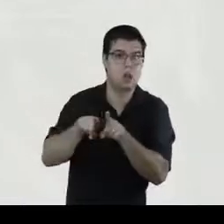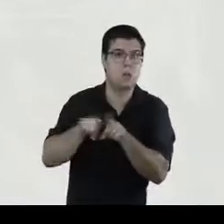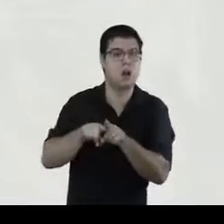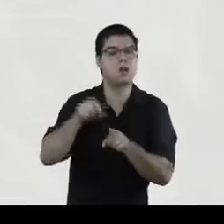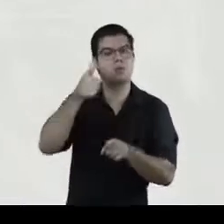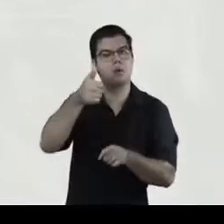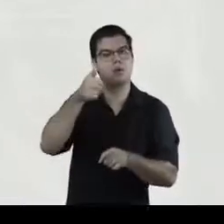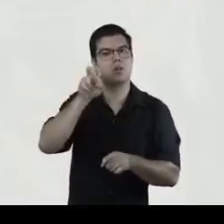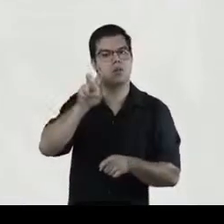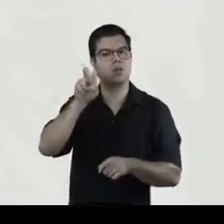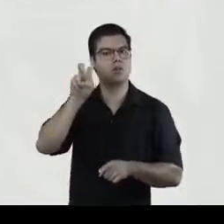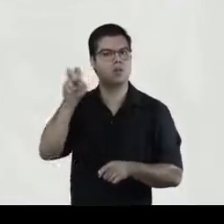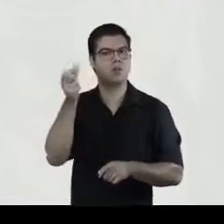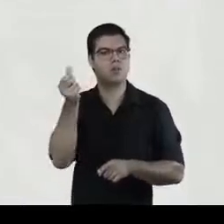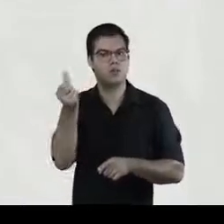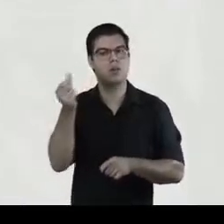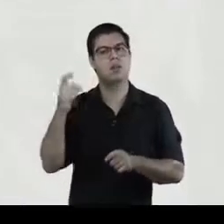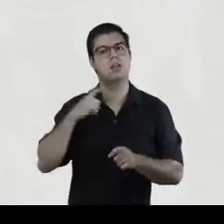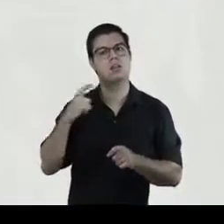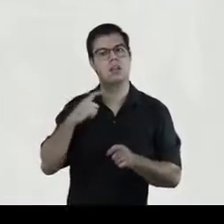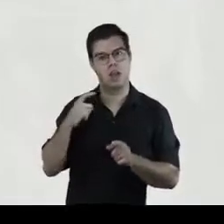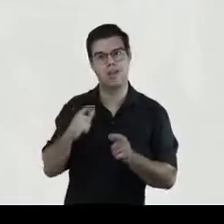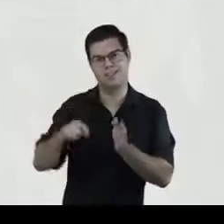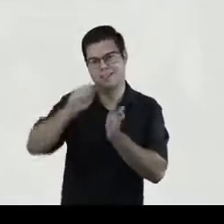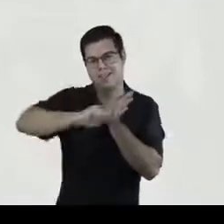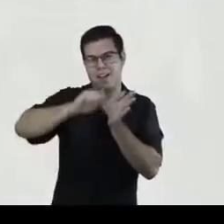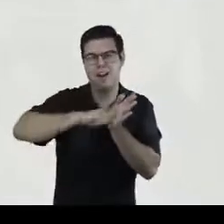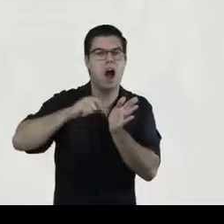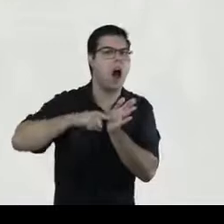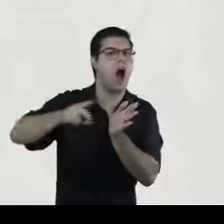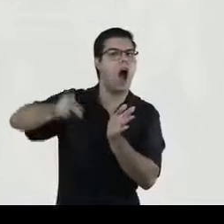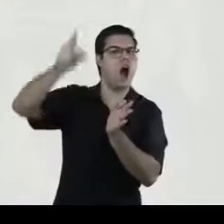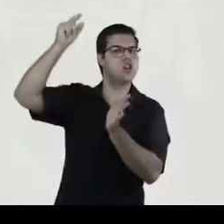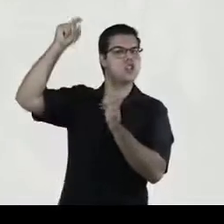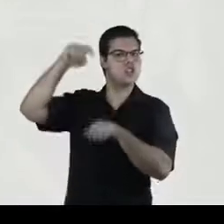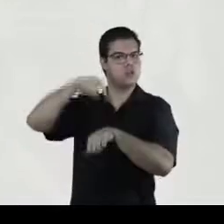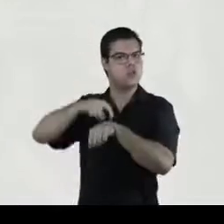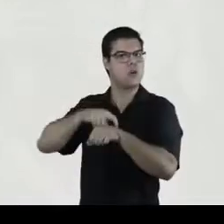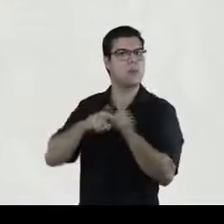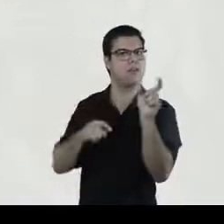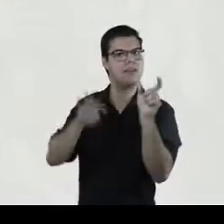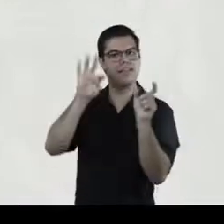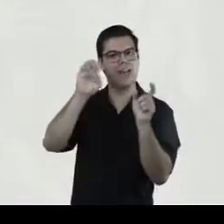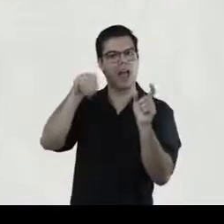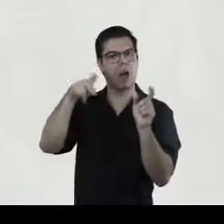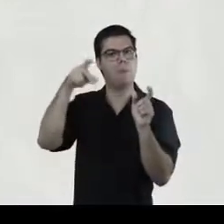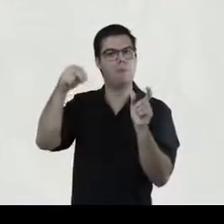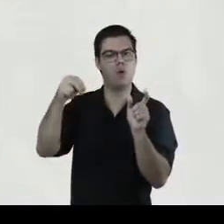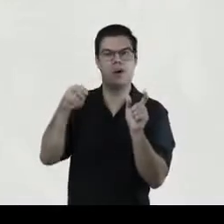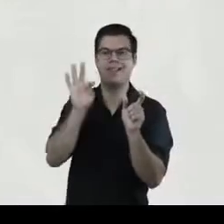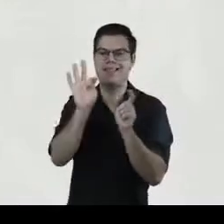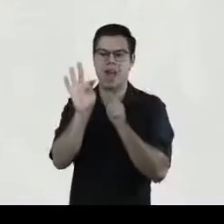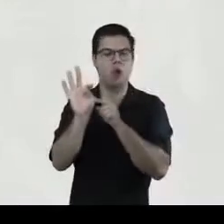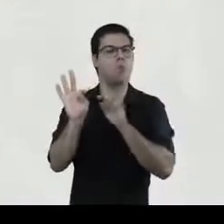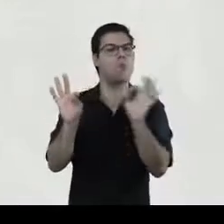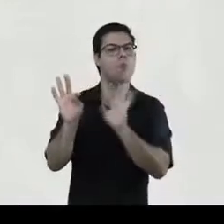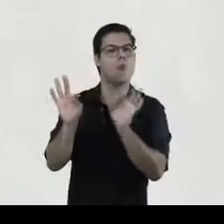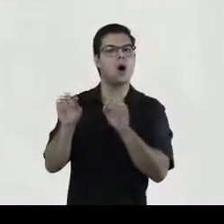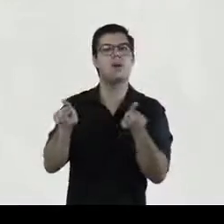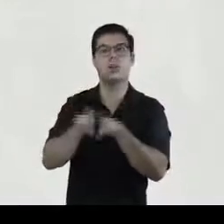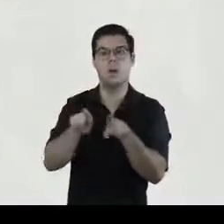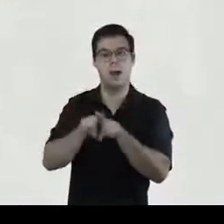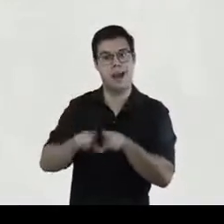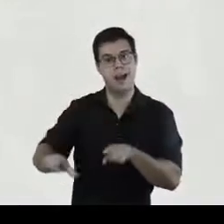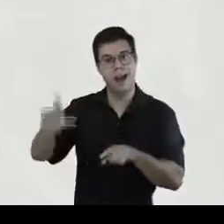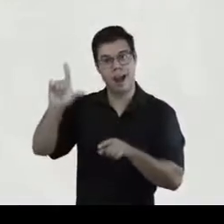graphie ancienne, sans P. Ensuite, nous l'avons vu, le L de Lyonnaise dans la dédicace a disparu.